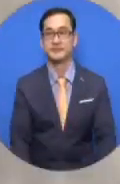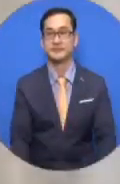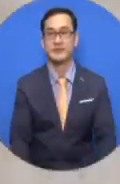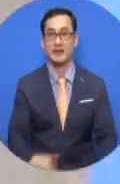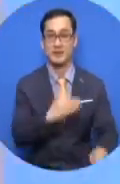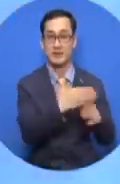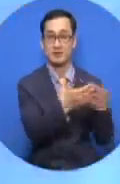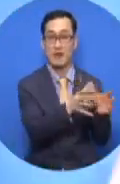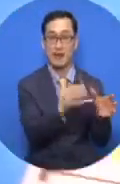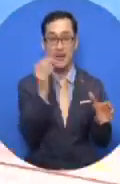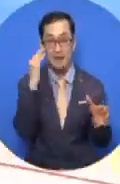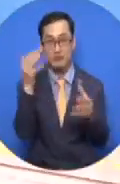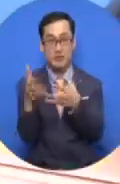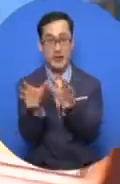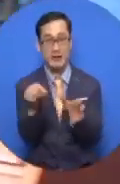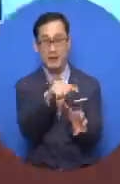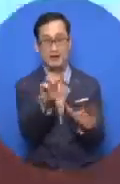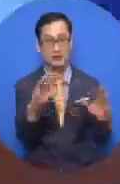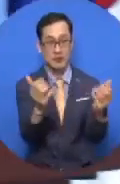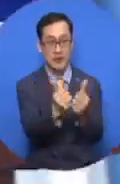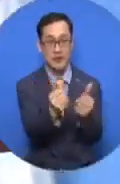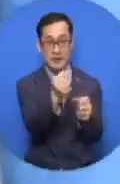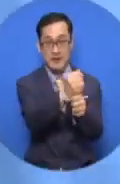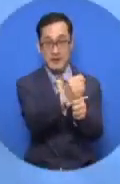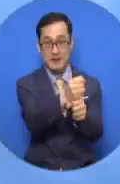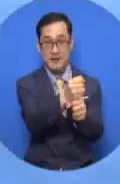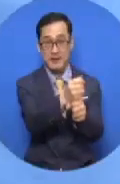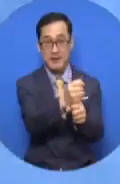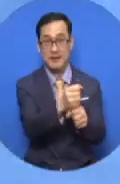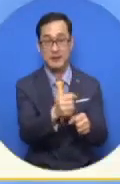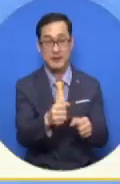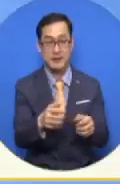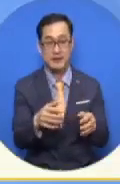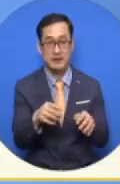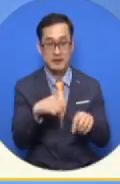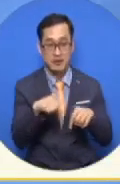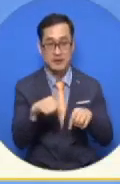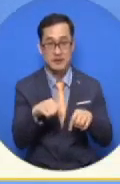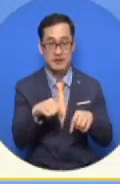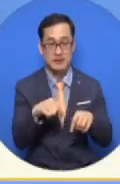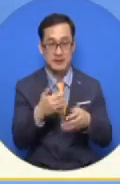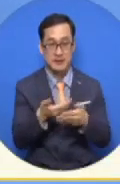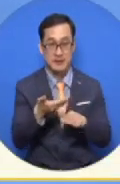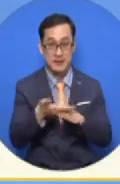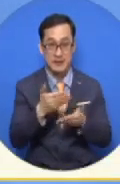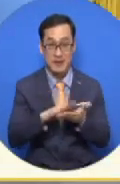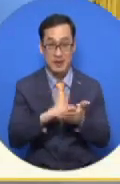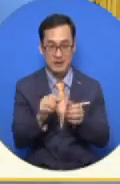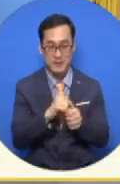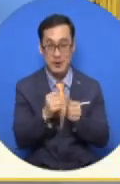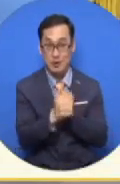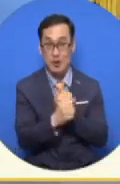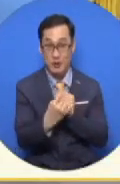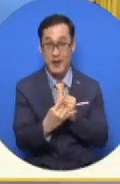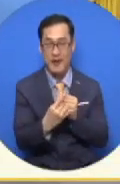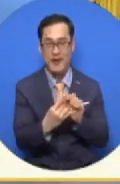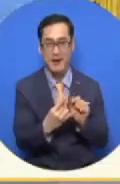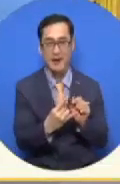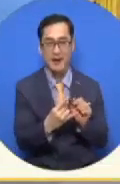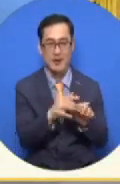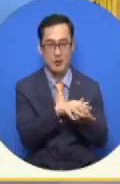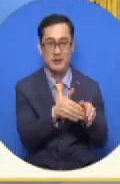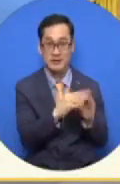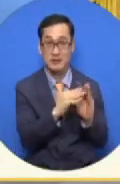민주당과 한국당이 국회 정상화에 합의하는 대가로 결정한 정치개혁특위위원장 교체를 두고 졸지에 자리를 뺏긴 정의당 심상정 의원이